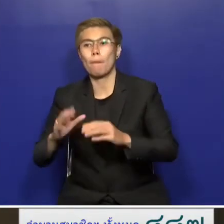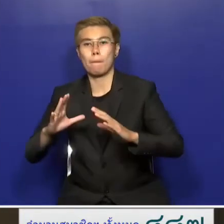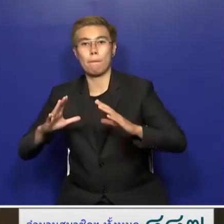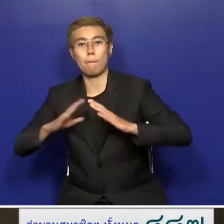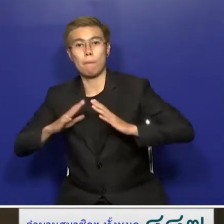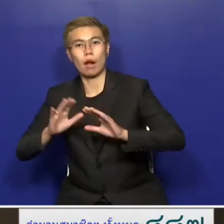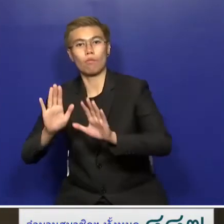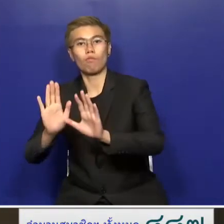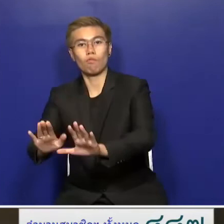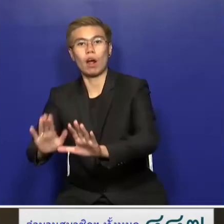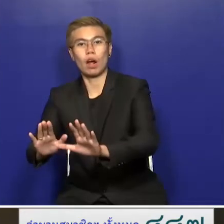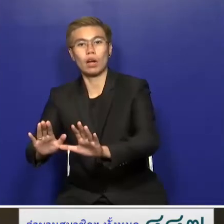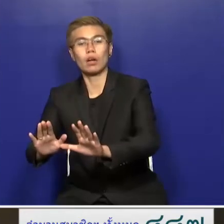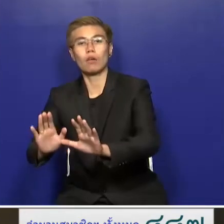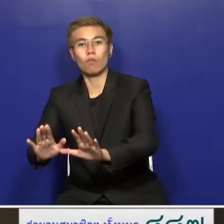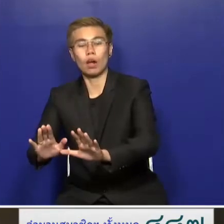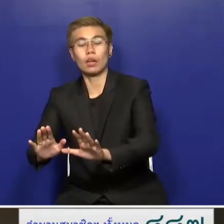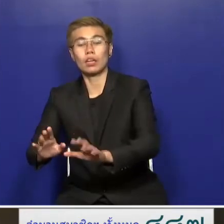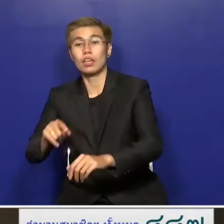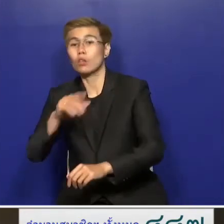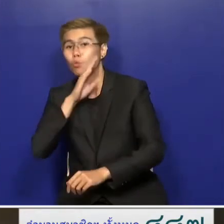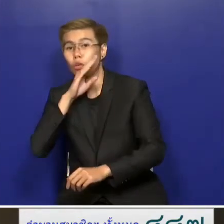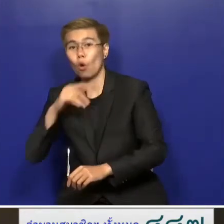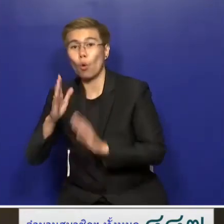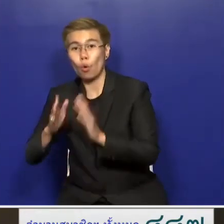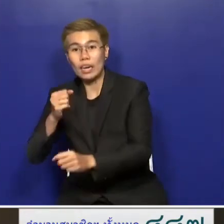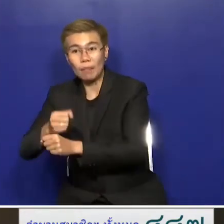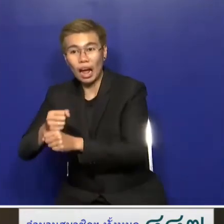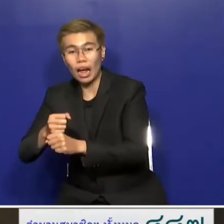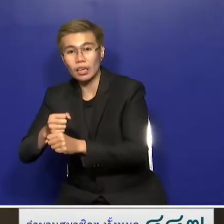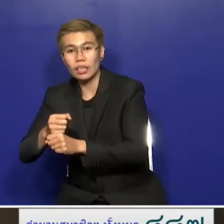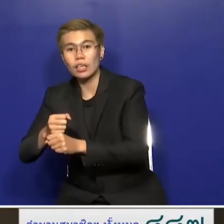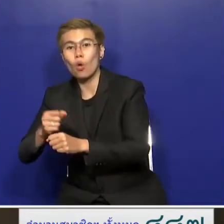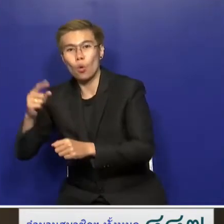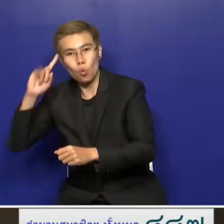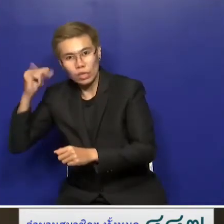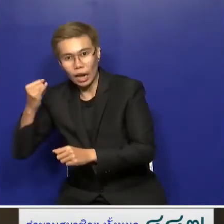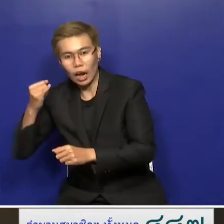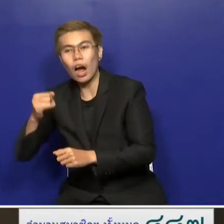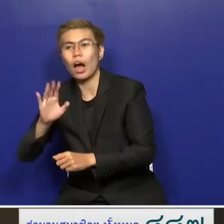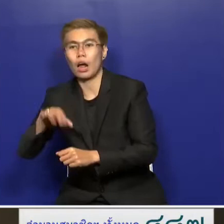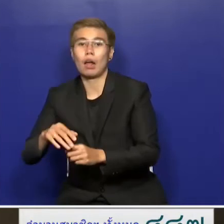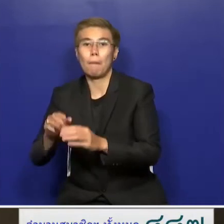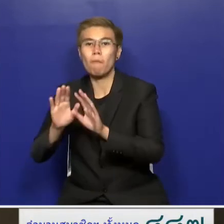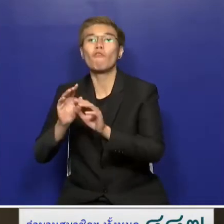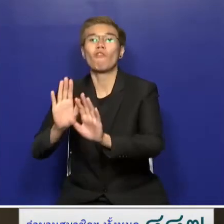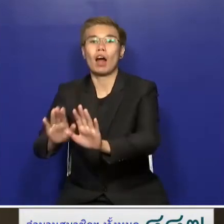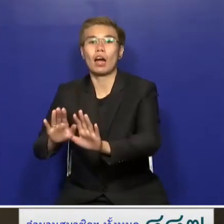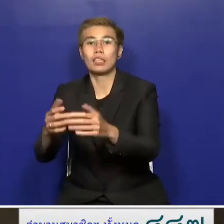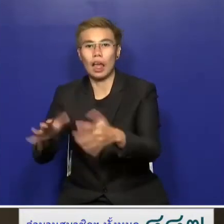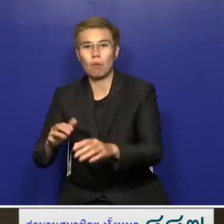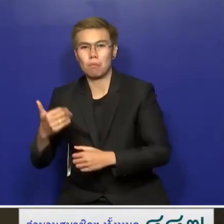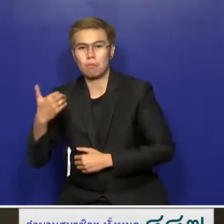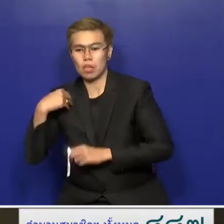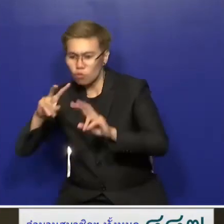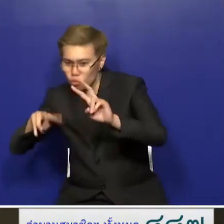ชายแดนด้านไหนที่เป็นพวกตัวเองเข้าเวนก็ให้ผ่านพอถึงช่งตรไหนที่จะมีก